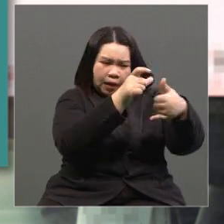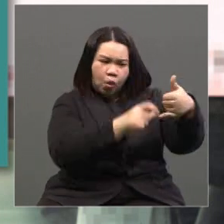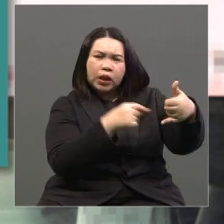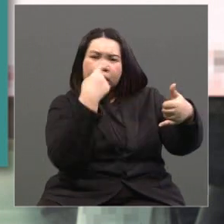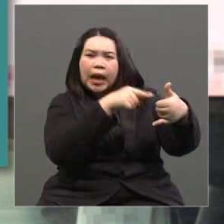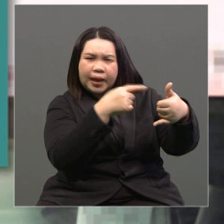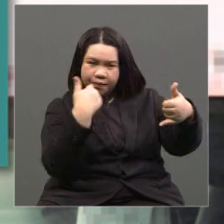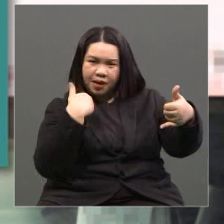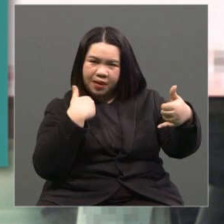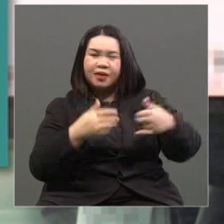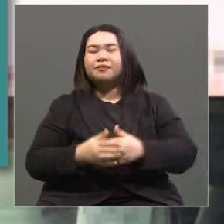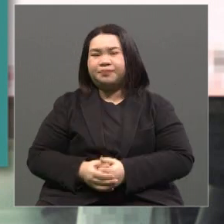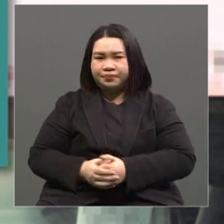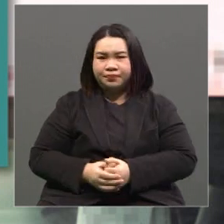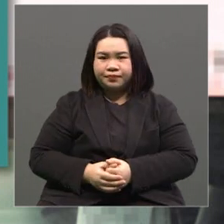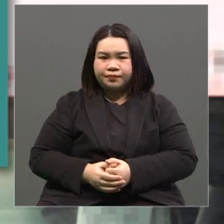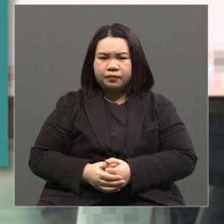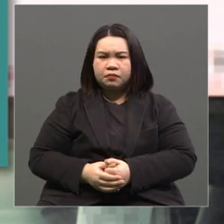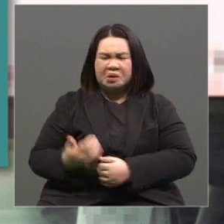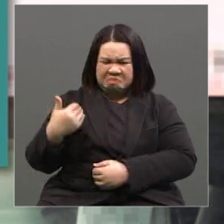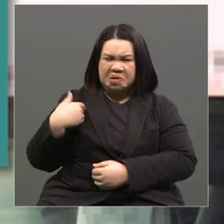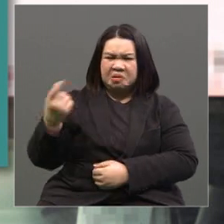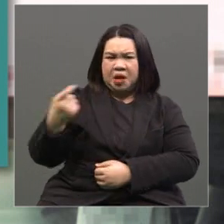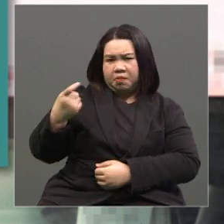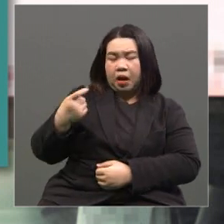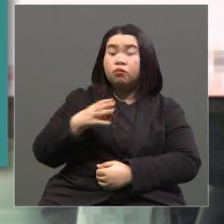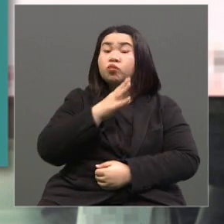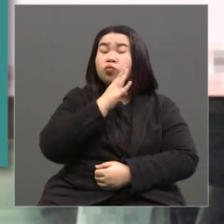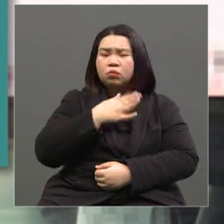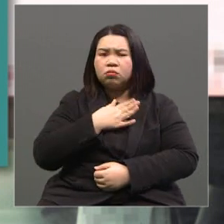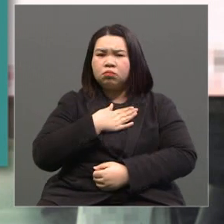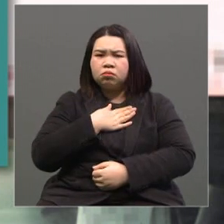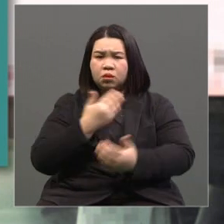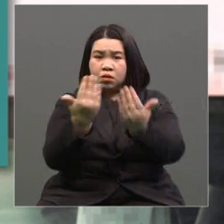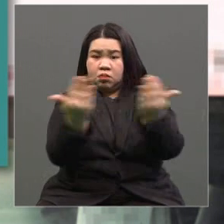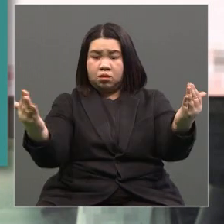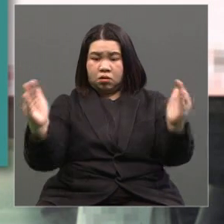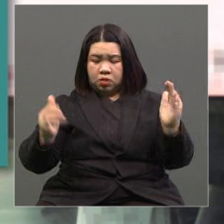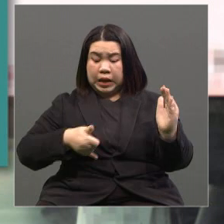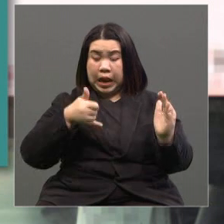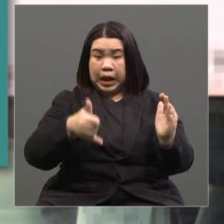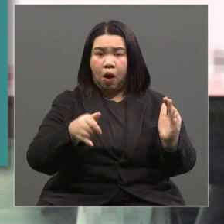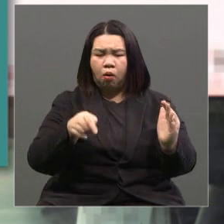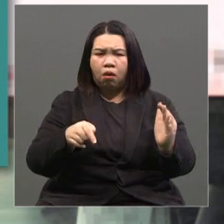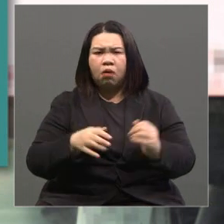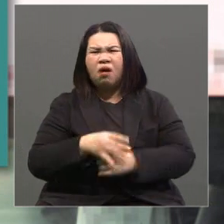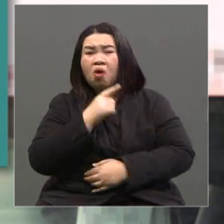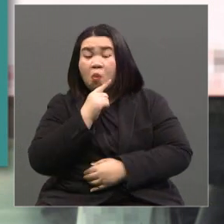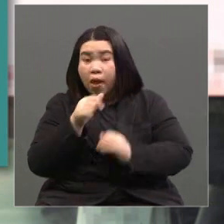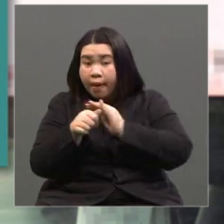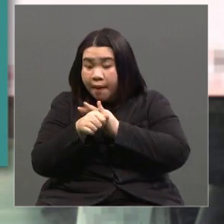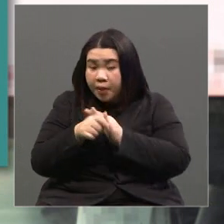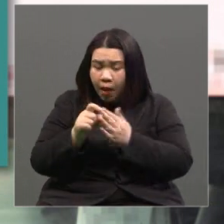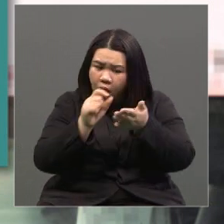นะคะแล้วก็ท้ายที่สุดแล้วก็มีคำถามอยู่เหมือนกันว่าถ้าเกิดว่าเราไปที่คูหาเลือกตั้งแล้วเนี่ยนะคะถ้าแอบเขียน